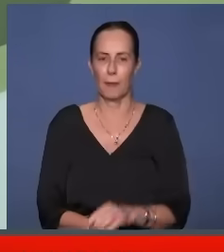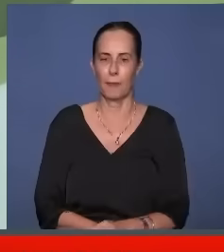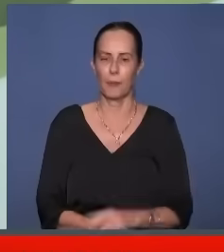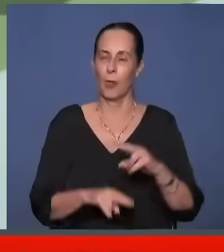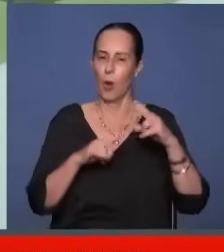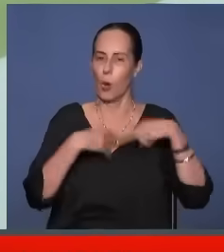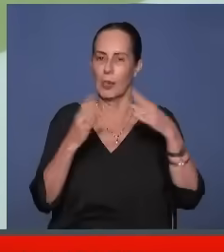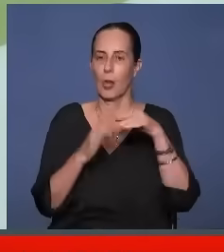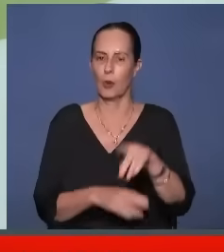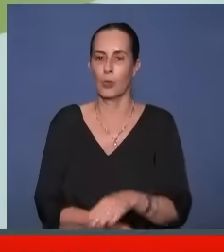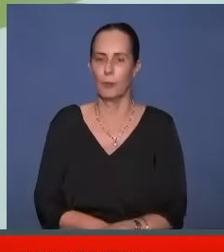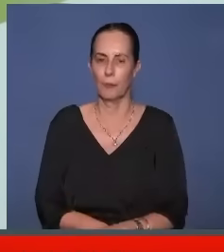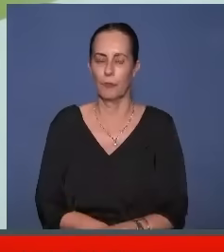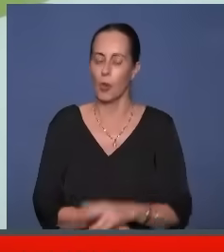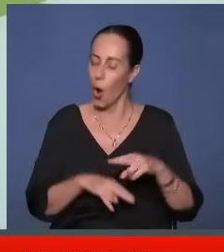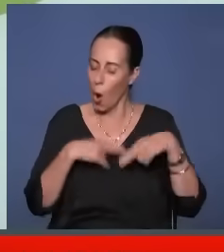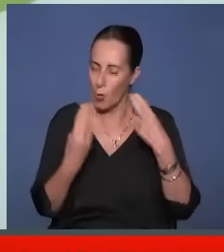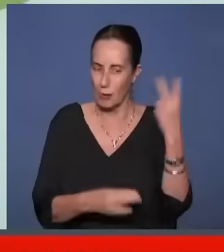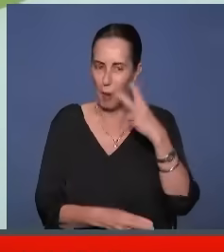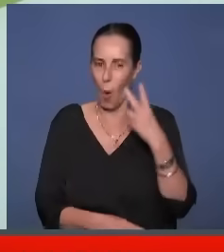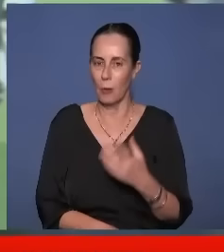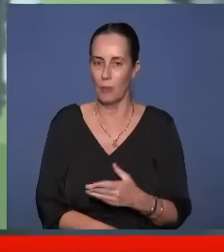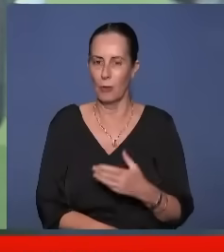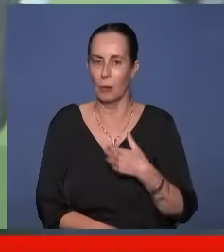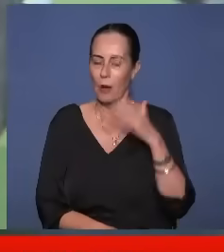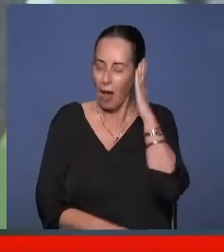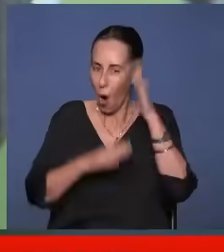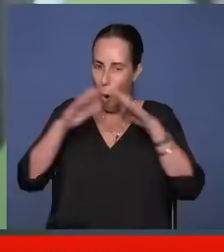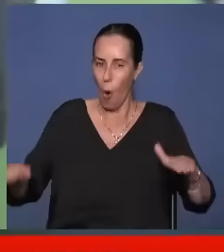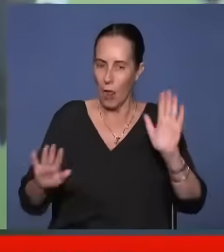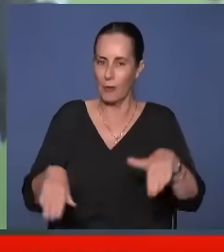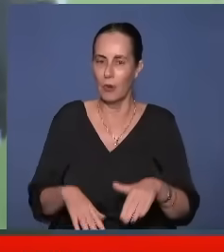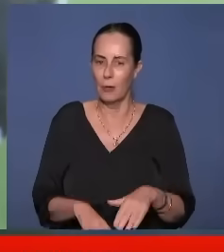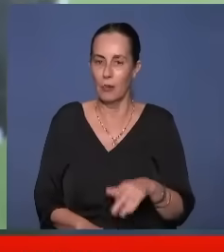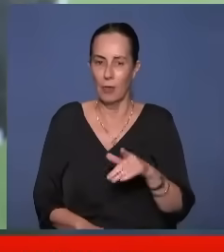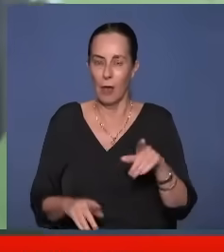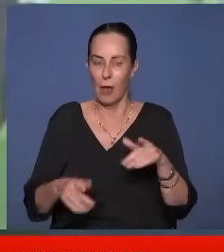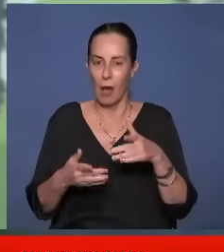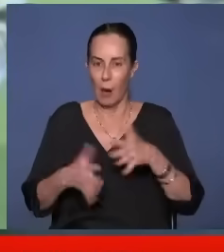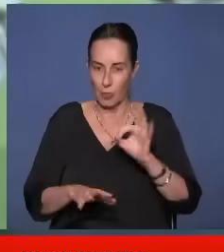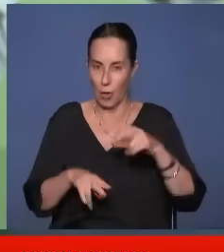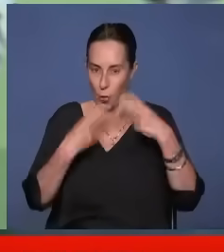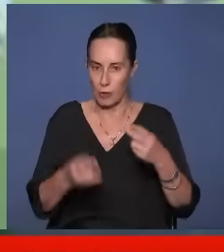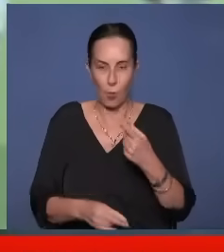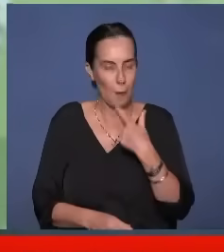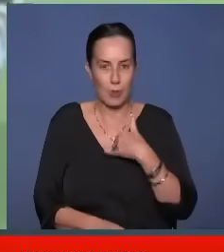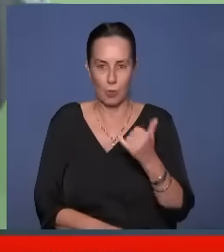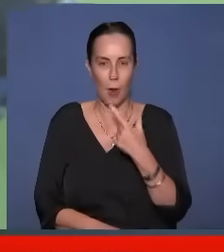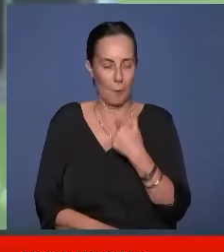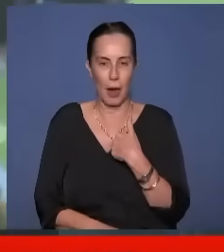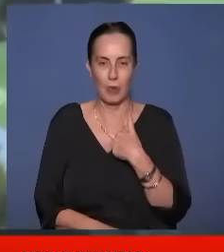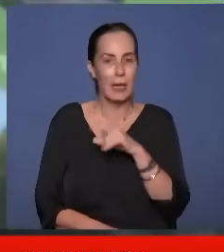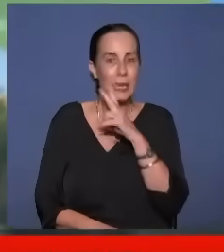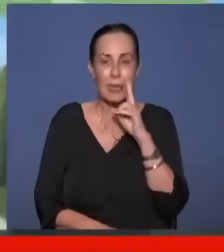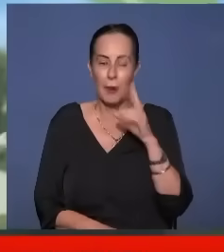שם. ברור. חוזר לשם. הולך לגור עם אוהל בינתיים. לדעתך הוא היה רוצה לחזור לשם? הוא אמר לי, אמא,